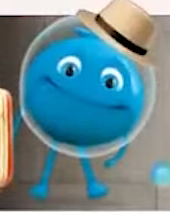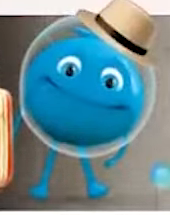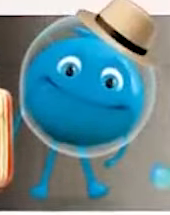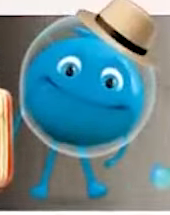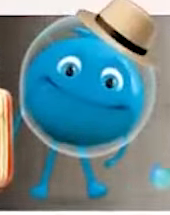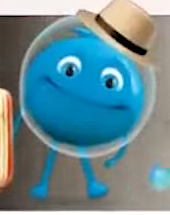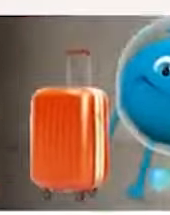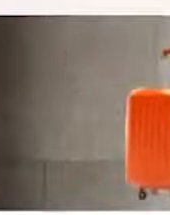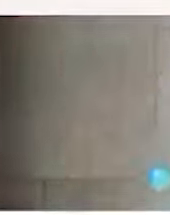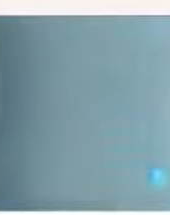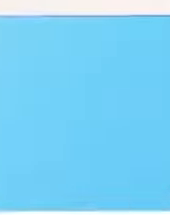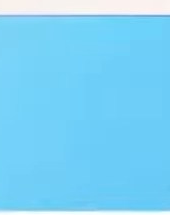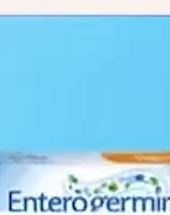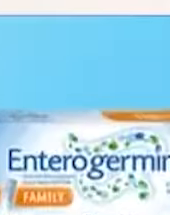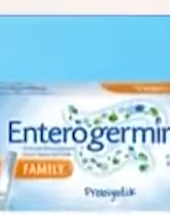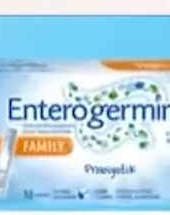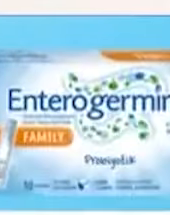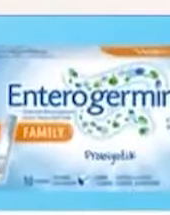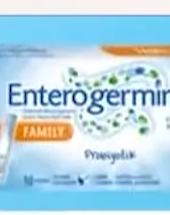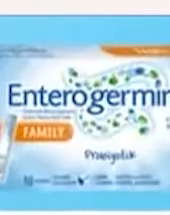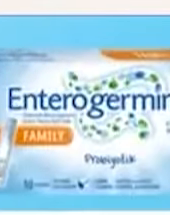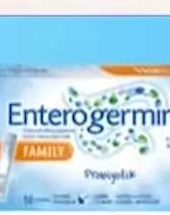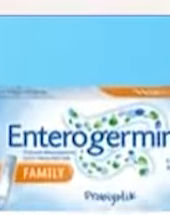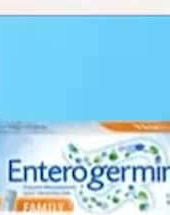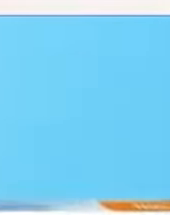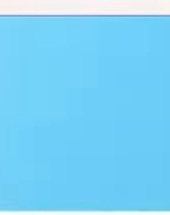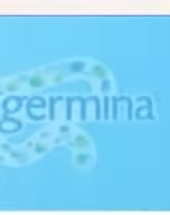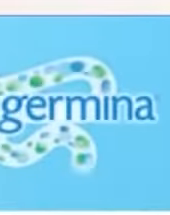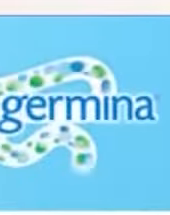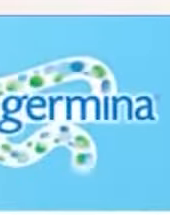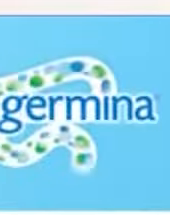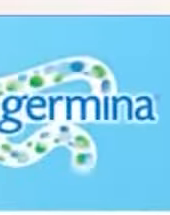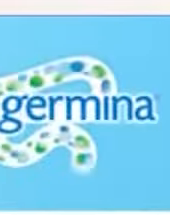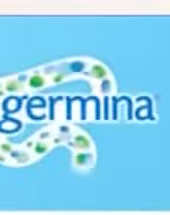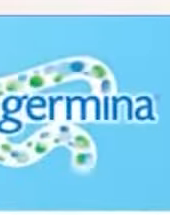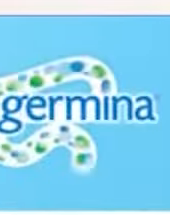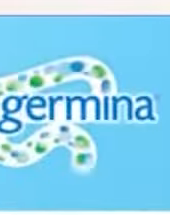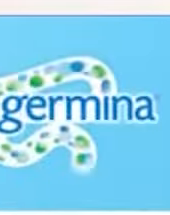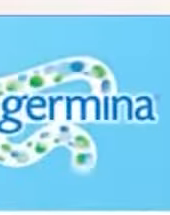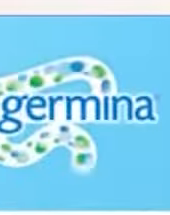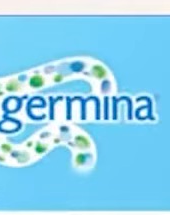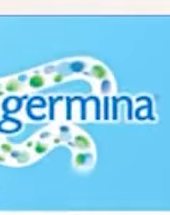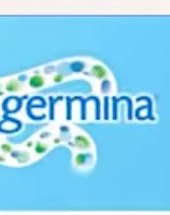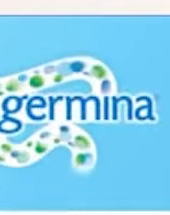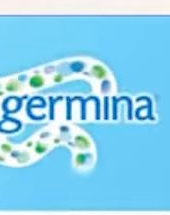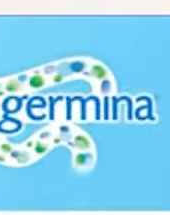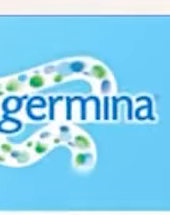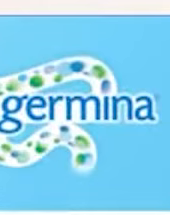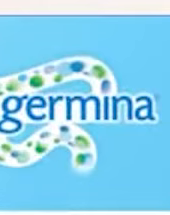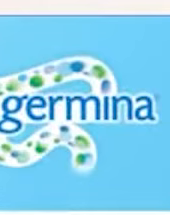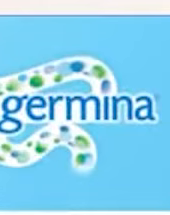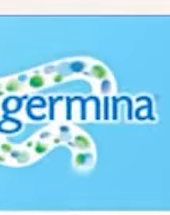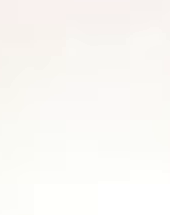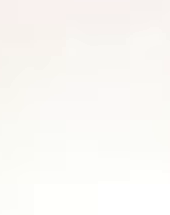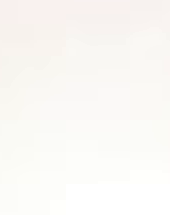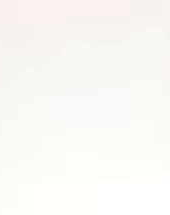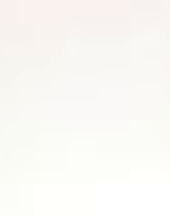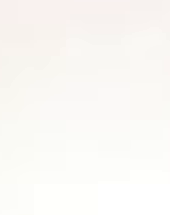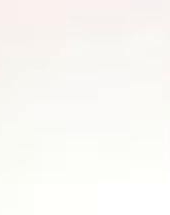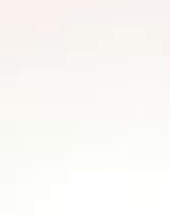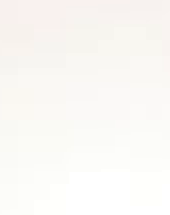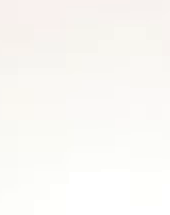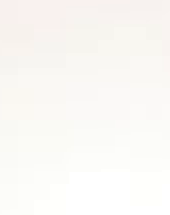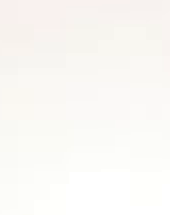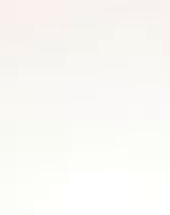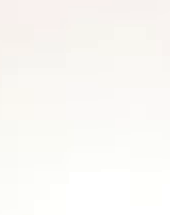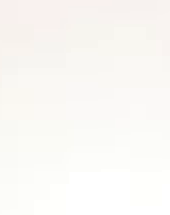peynir. Ben sadece onunla yiyorum zaten. Evet. Başka içine hiçbir şey koymuyorum. Tereyağını koyuyorum. Tereyağını fazla tüketmemek lazım. 50 gram geçmemek lazım. Yok yok. Ya. Mesela bir akşam yemeği mesela şey